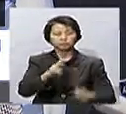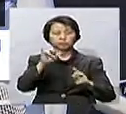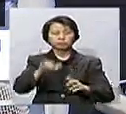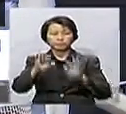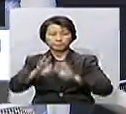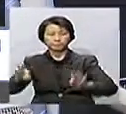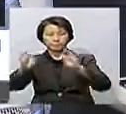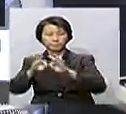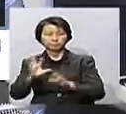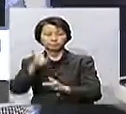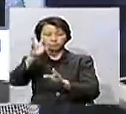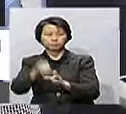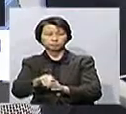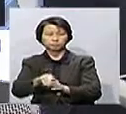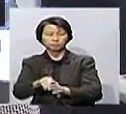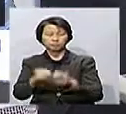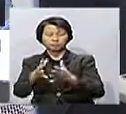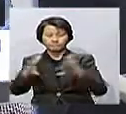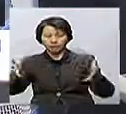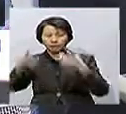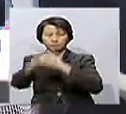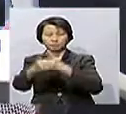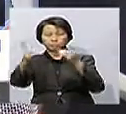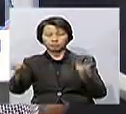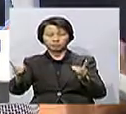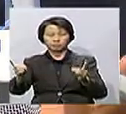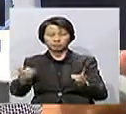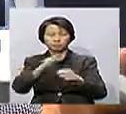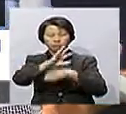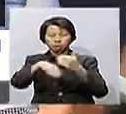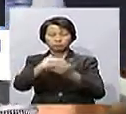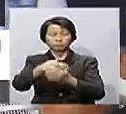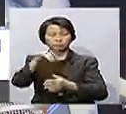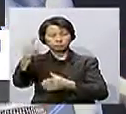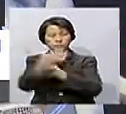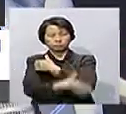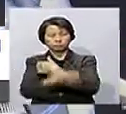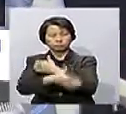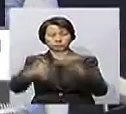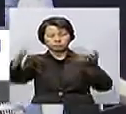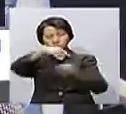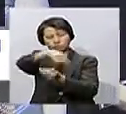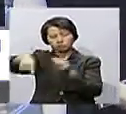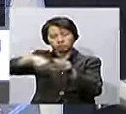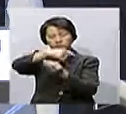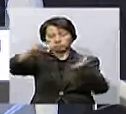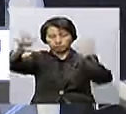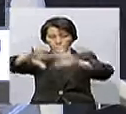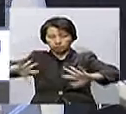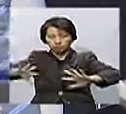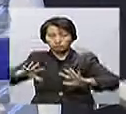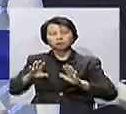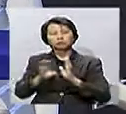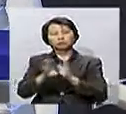importantly, it involves major departments from all the other countries around ASEAN lah. So macam Malaysia